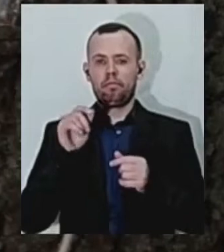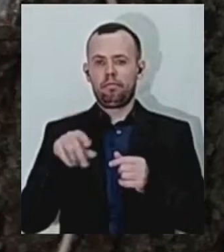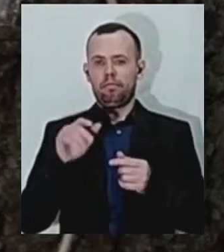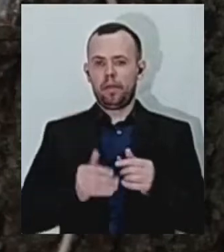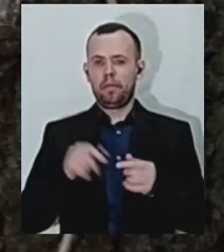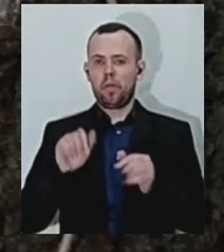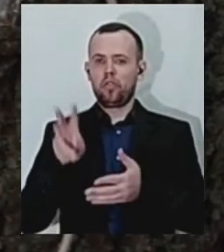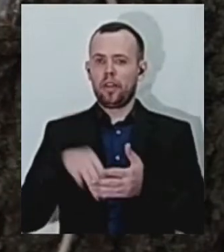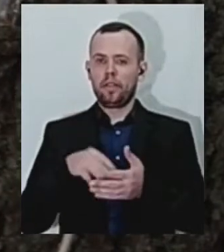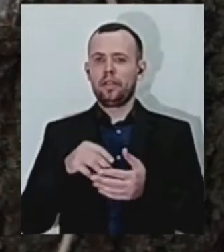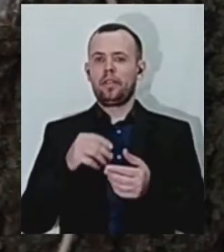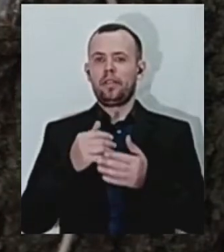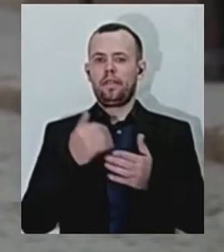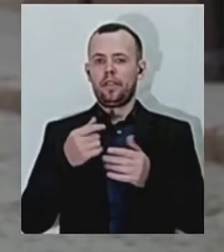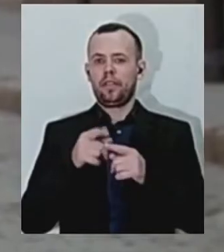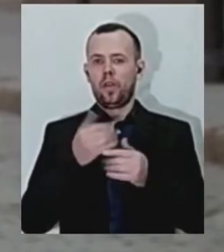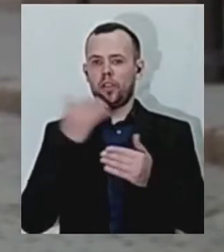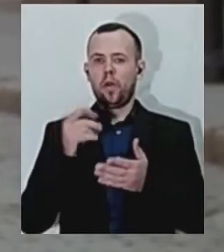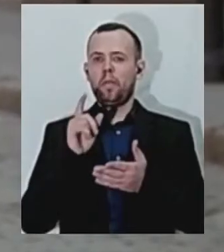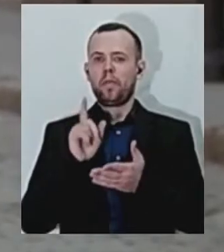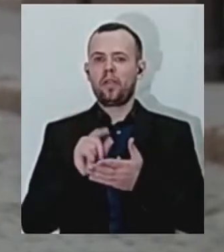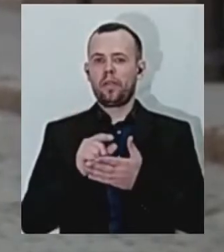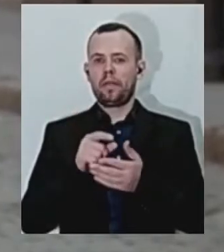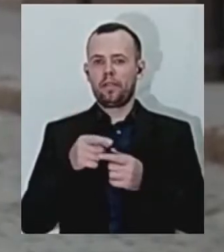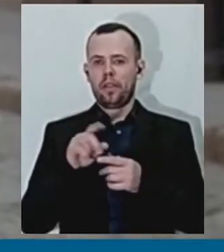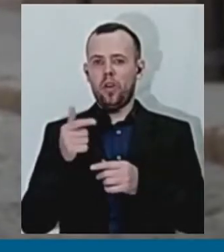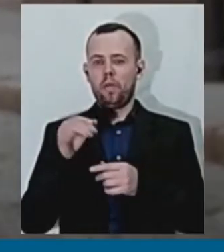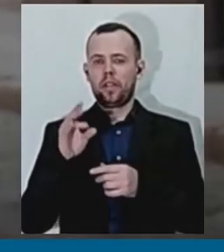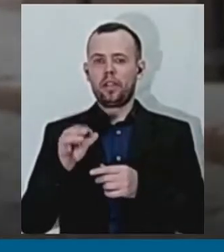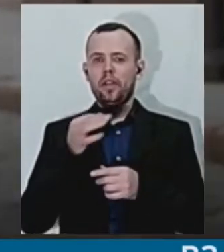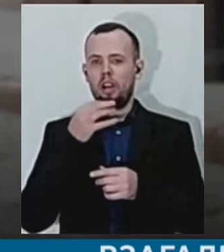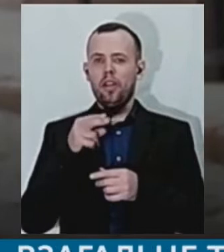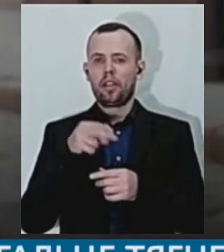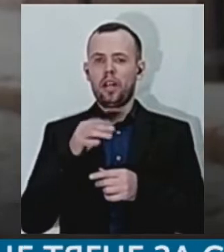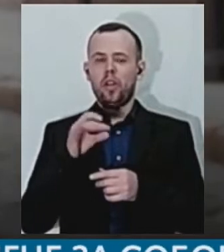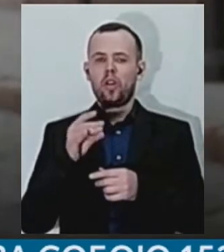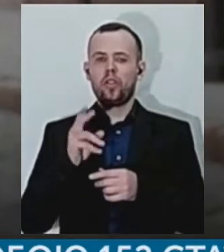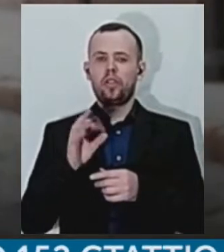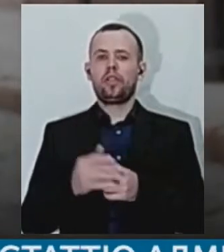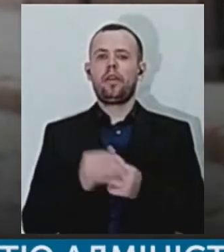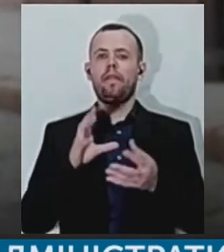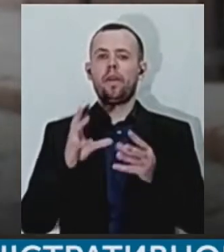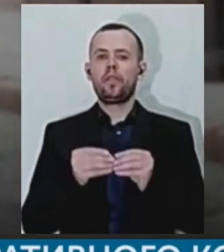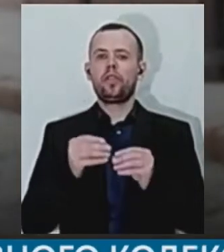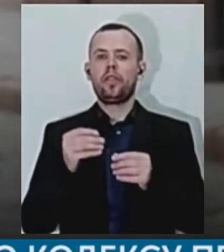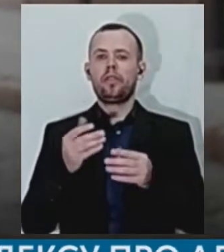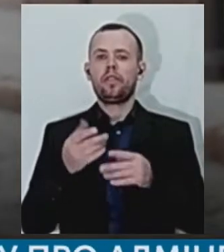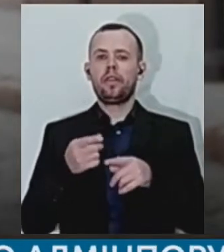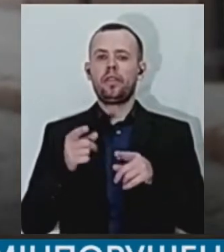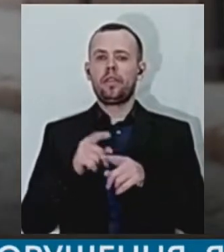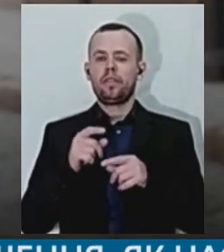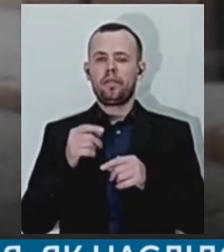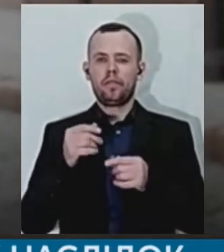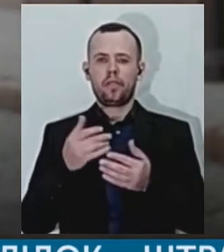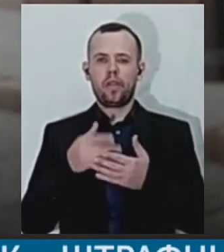100 неоподаткованих мінімумів громадян, каже Дар'я Дорошенко. Взагалі це влече за собою 152 стаття Адмінкодексу про